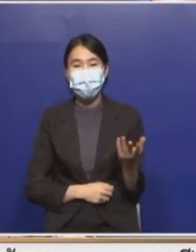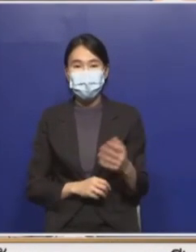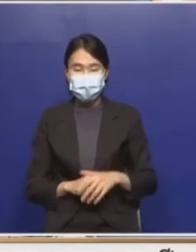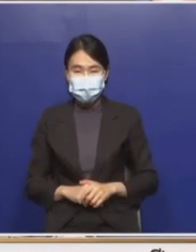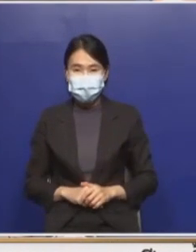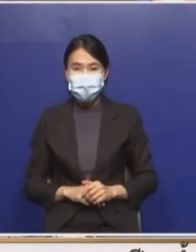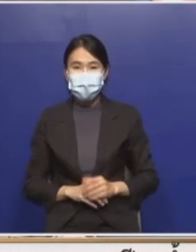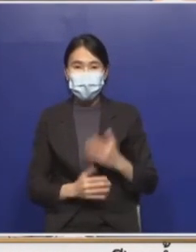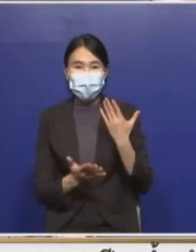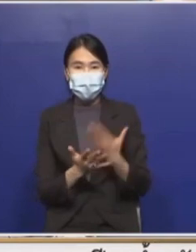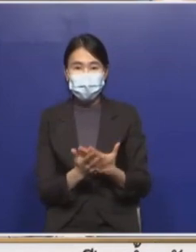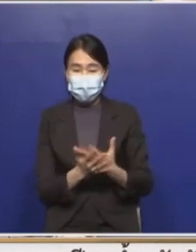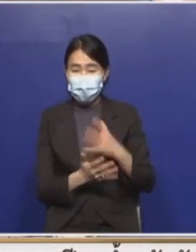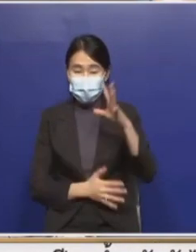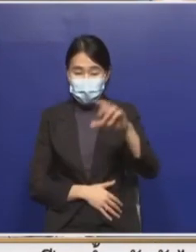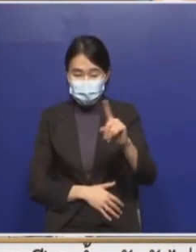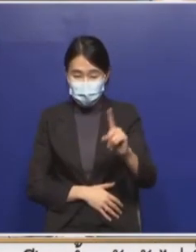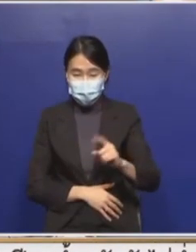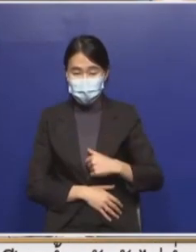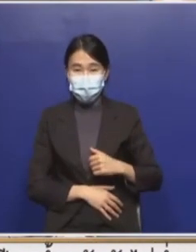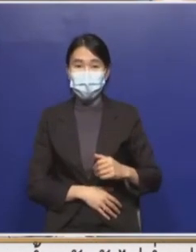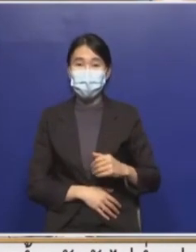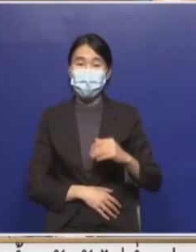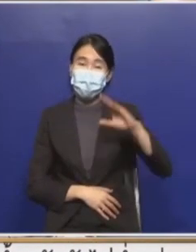ท่านเอาเงินไปกองไว้ที่ท่าน